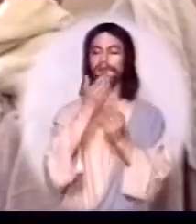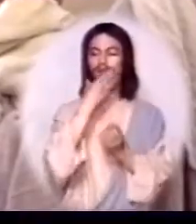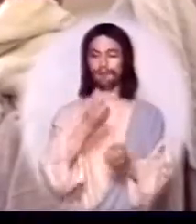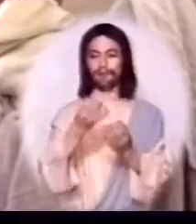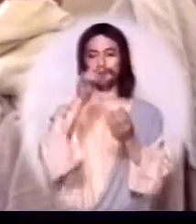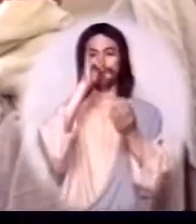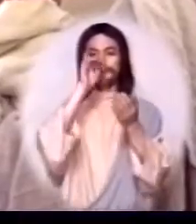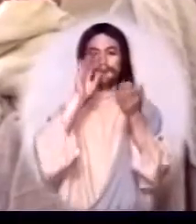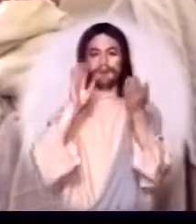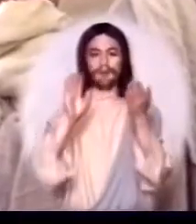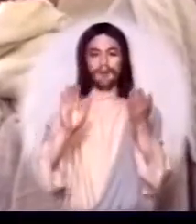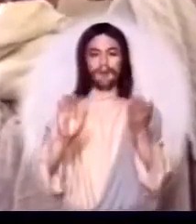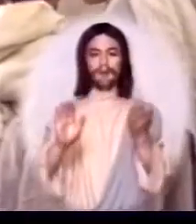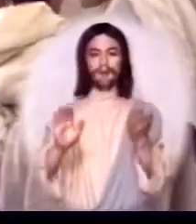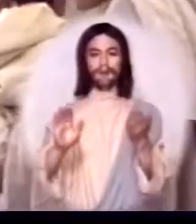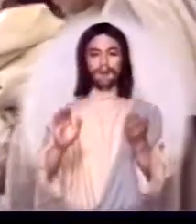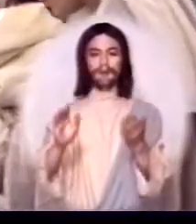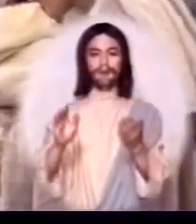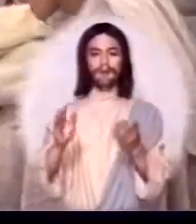축복이 있을지어다.